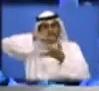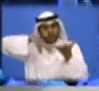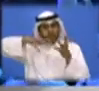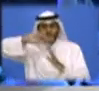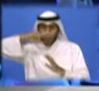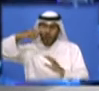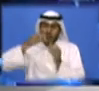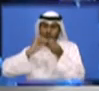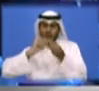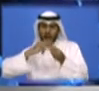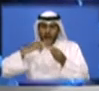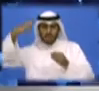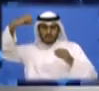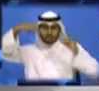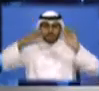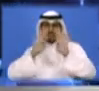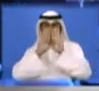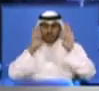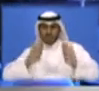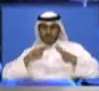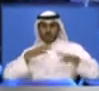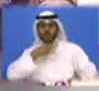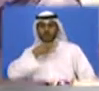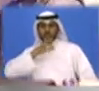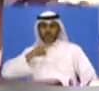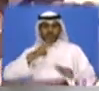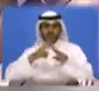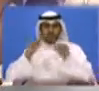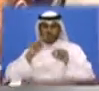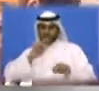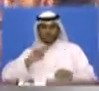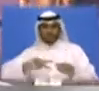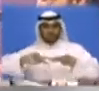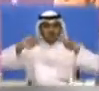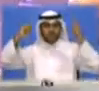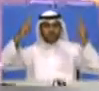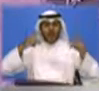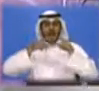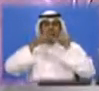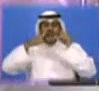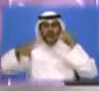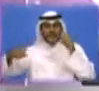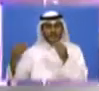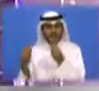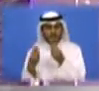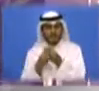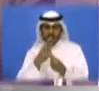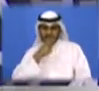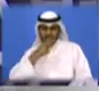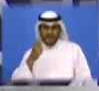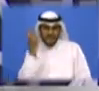صباح الأحمد الجابر الصباح حفظه الله ورعاه لإبراز مواهب أبناء الخليج الإبداعية في المجال الثقافي